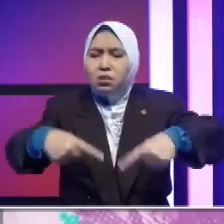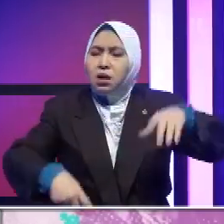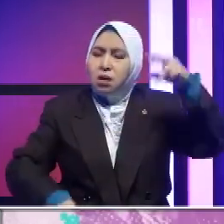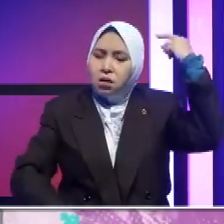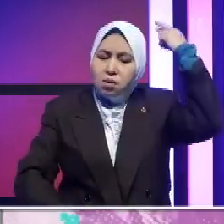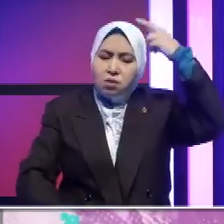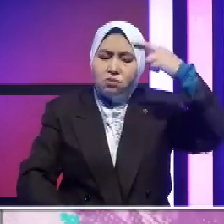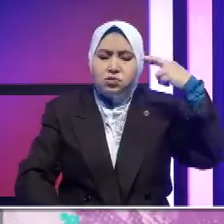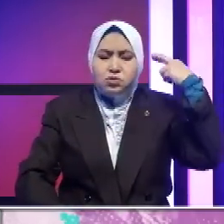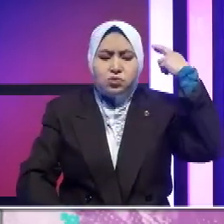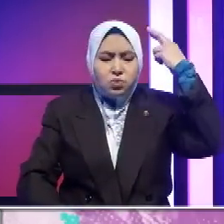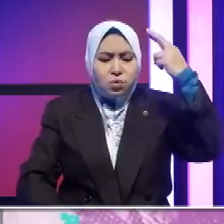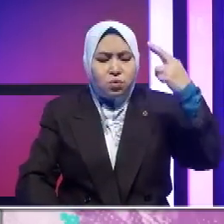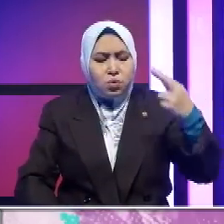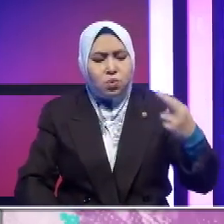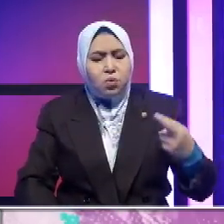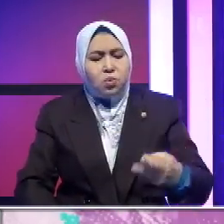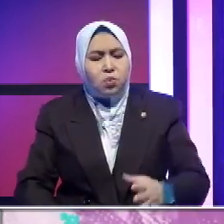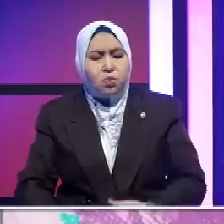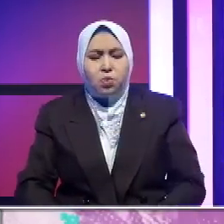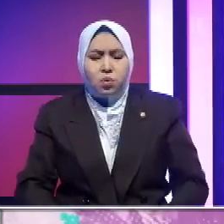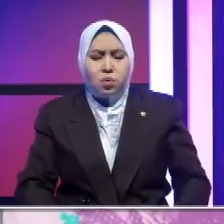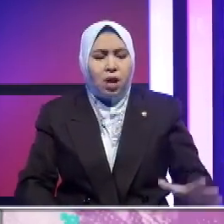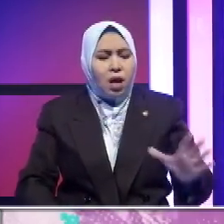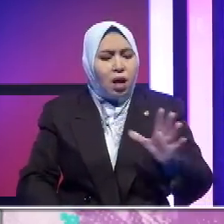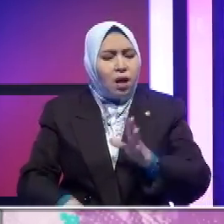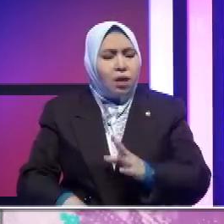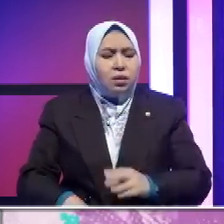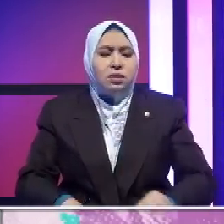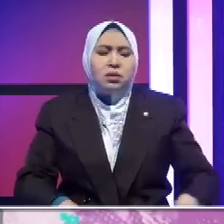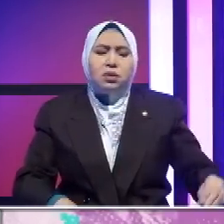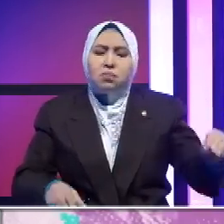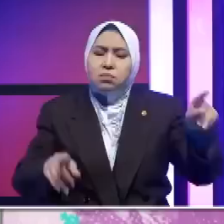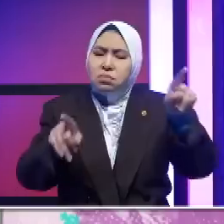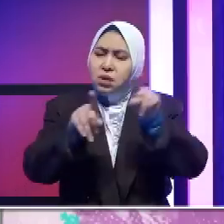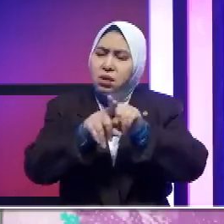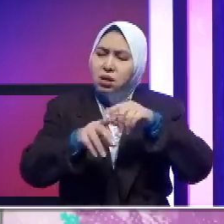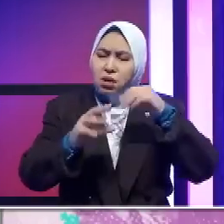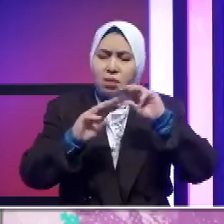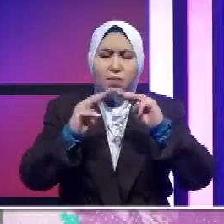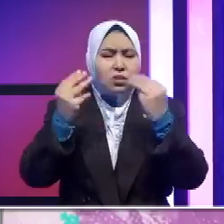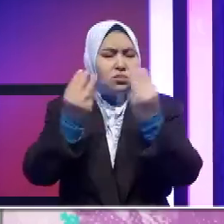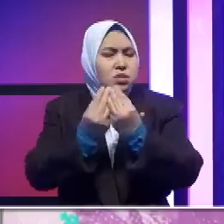الأحزاب مثل دأب قوم نوح